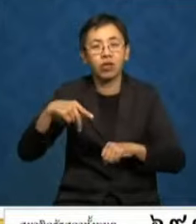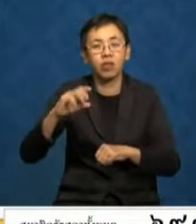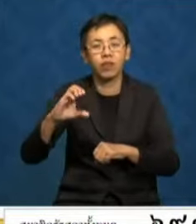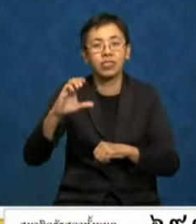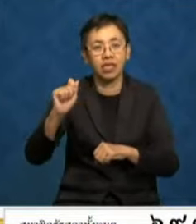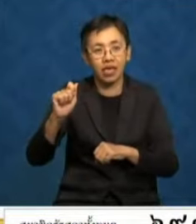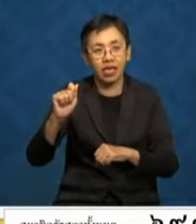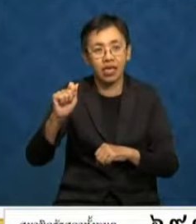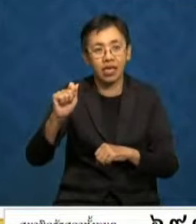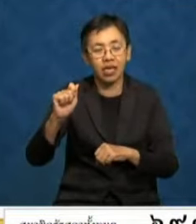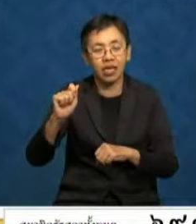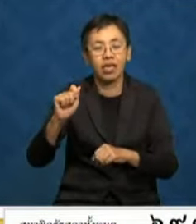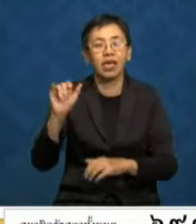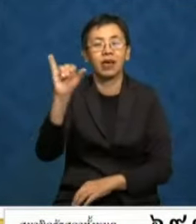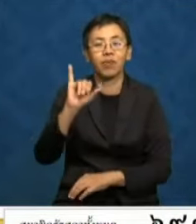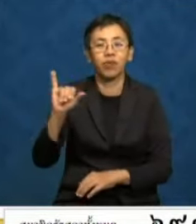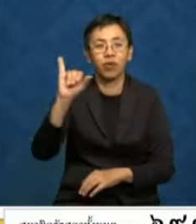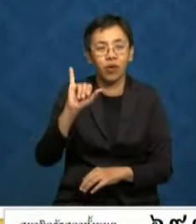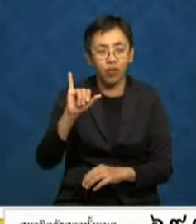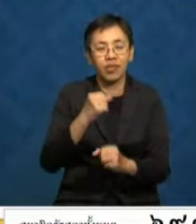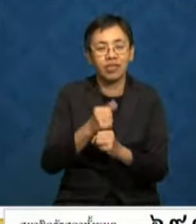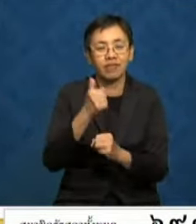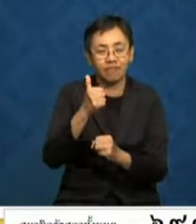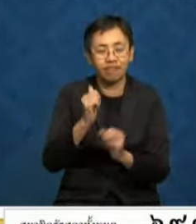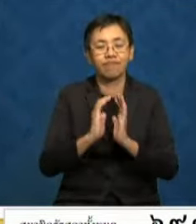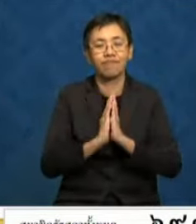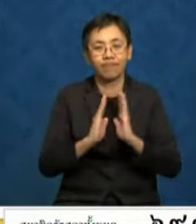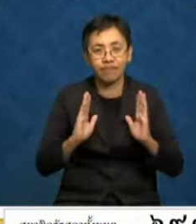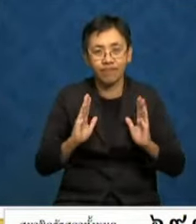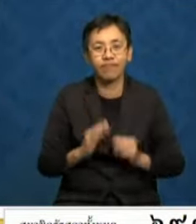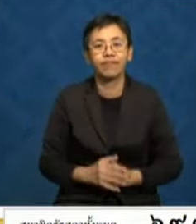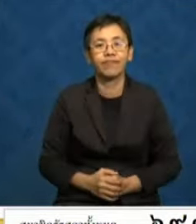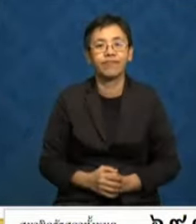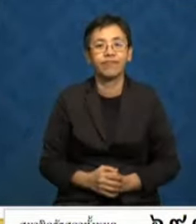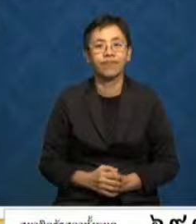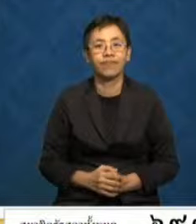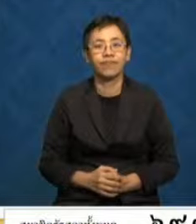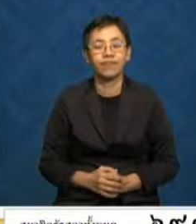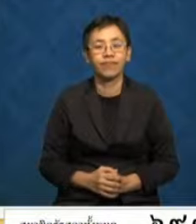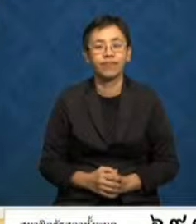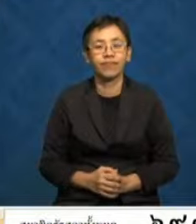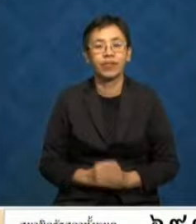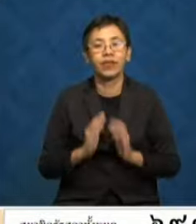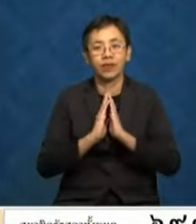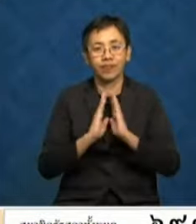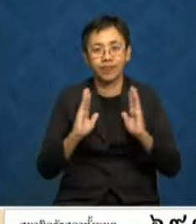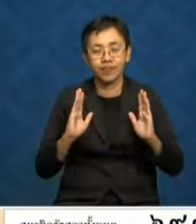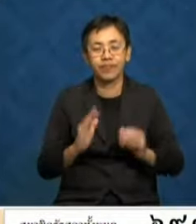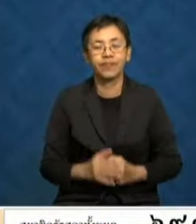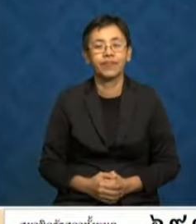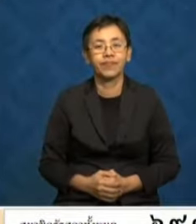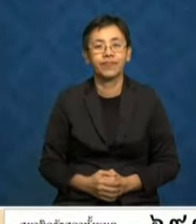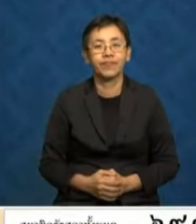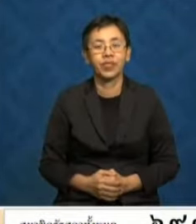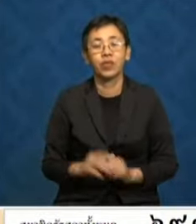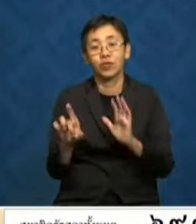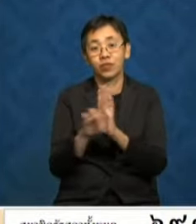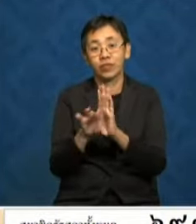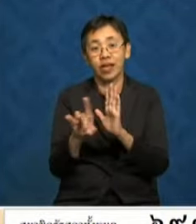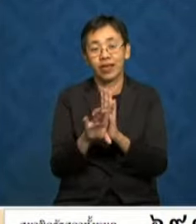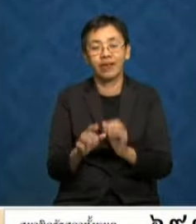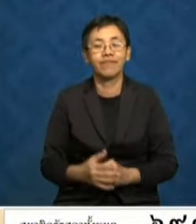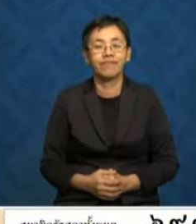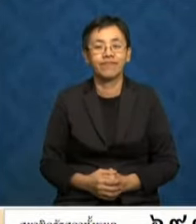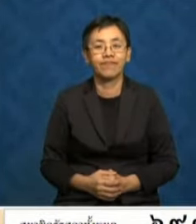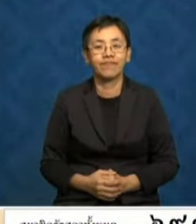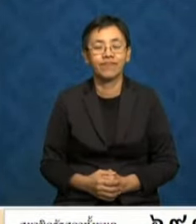PCA กับสหภาพยุโรปได้ในที่สุดครับขอบพระคุณครับท่านประธานครับ ขอบคุณครับท่านสุดท้ายนะครับ